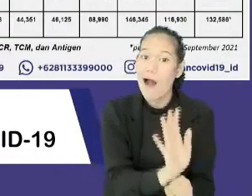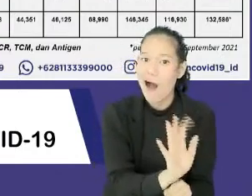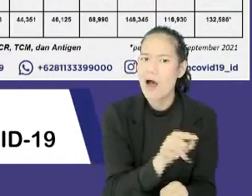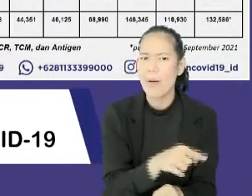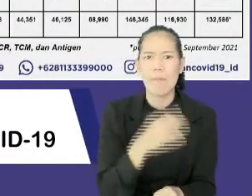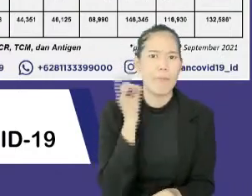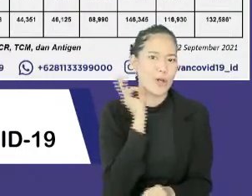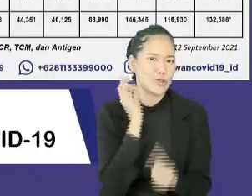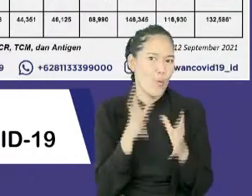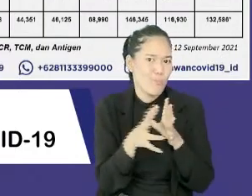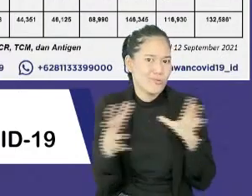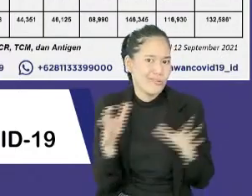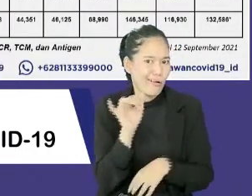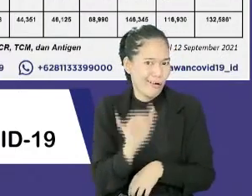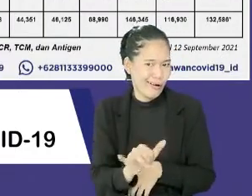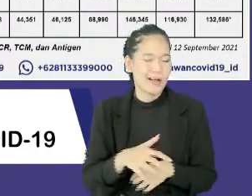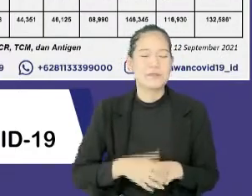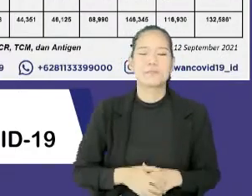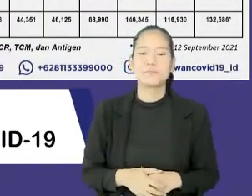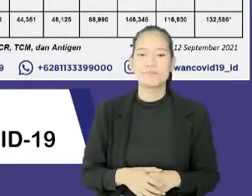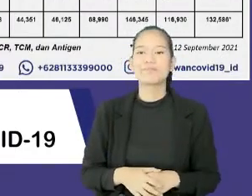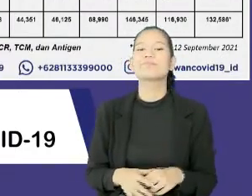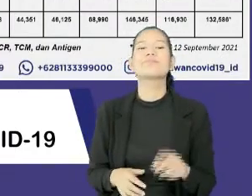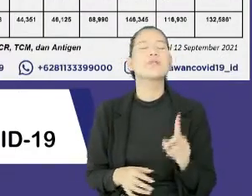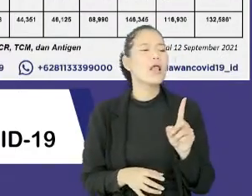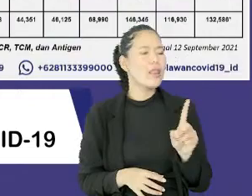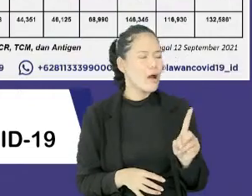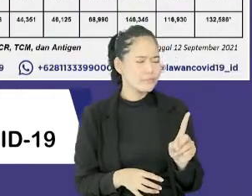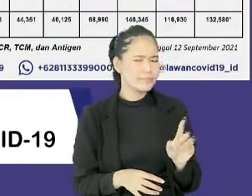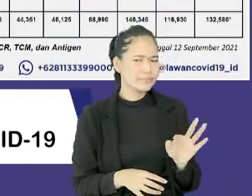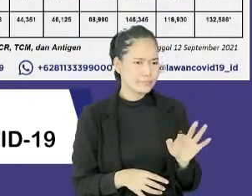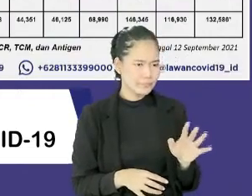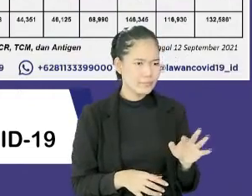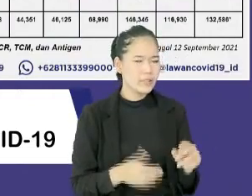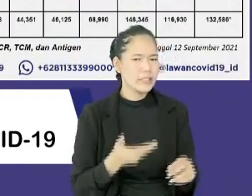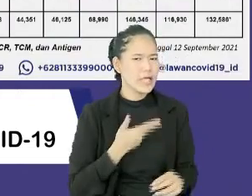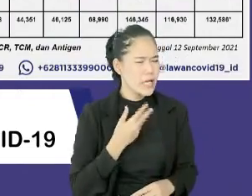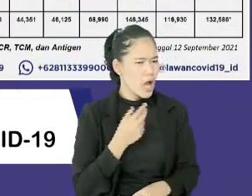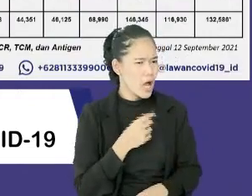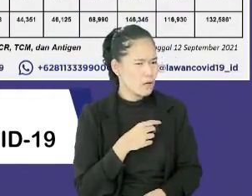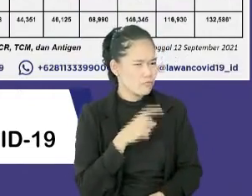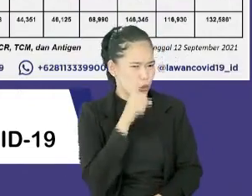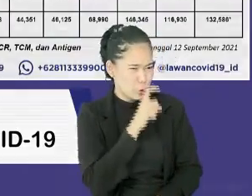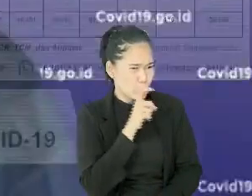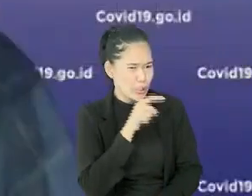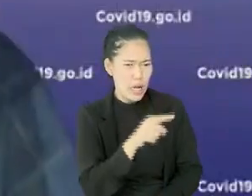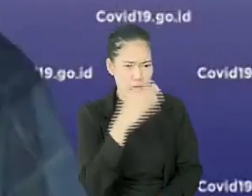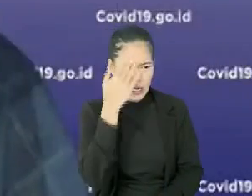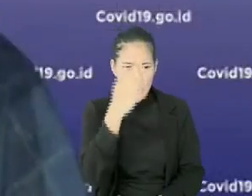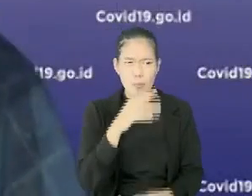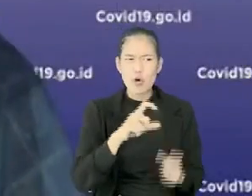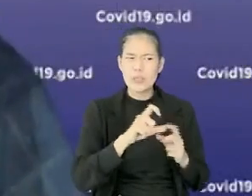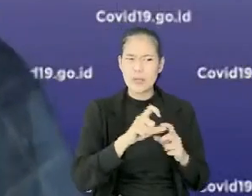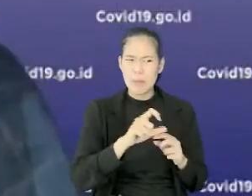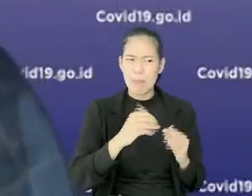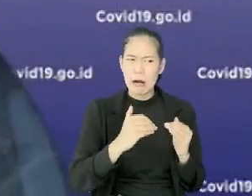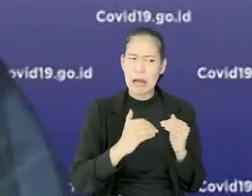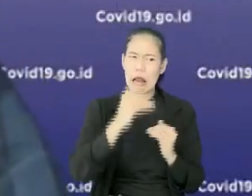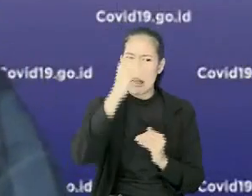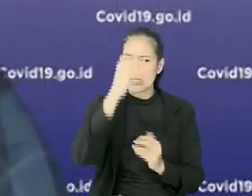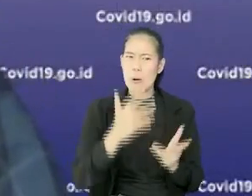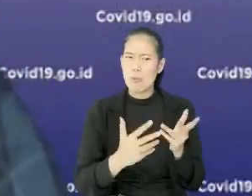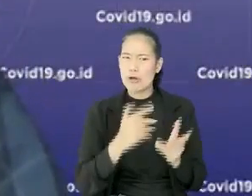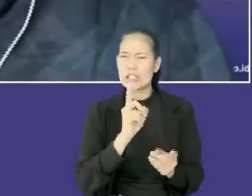punya Resiko yang besar terinfeksi copy9 doa saya saya malah agak curiga Kenapa September tiba-tiba naik ini